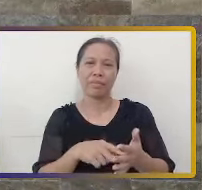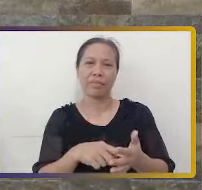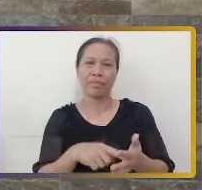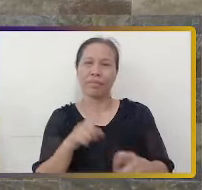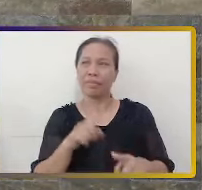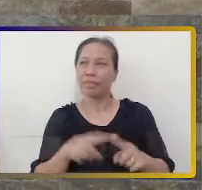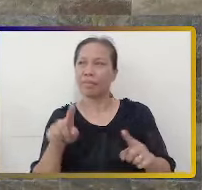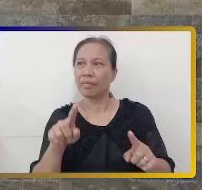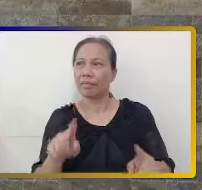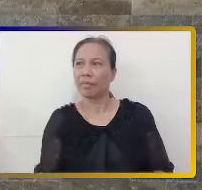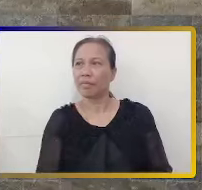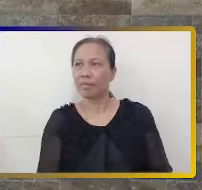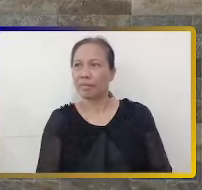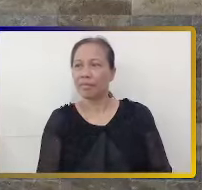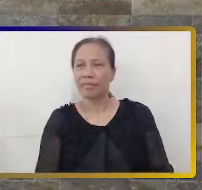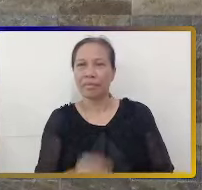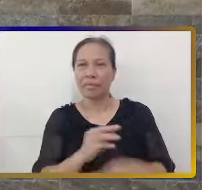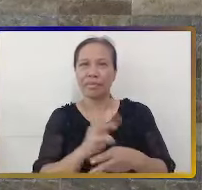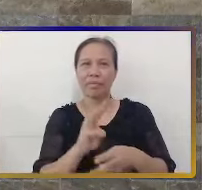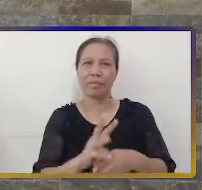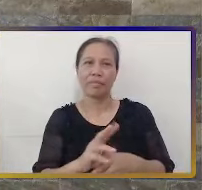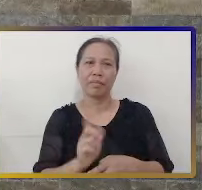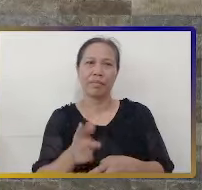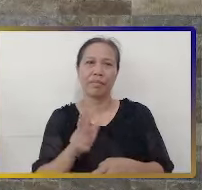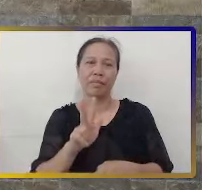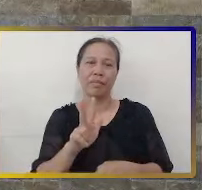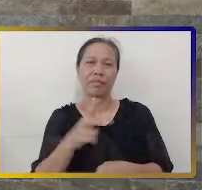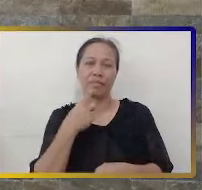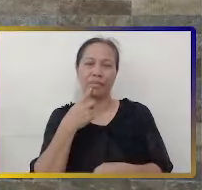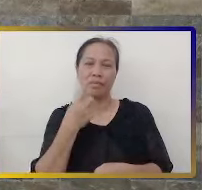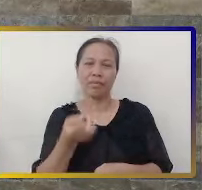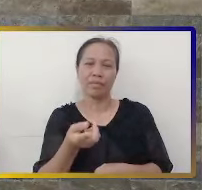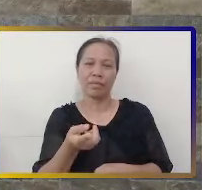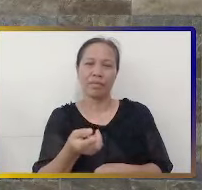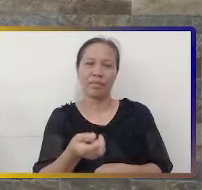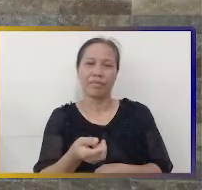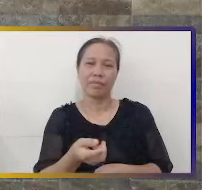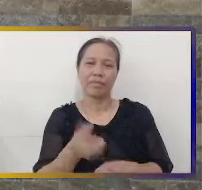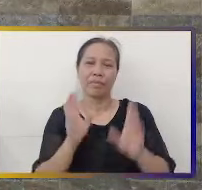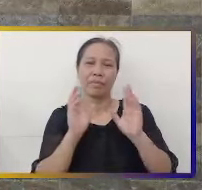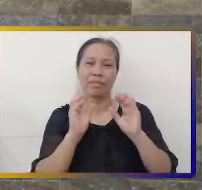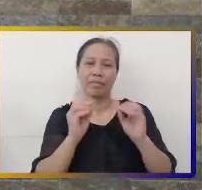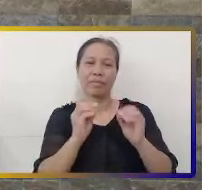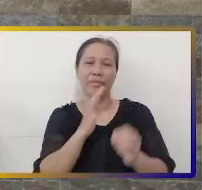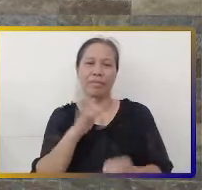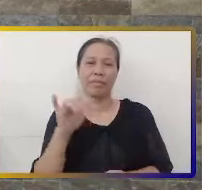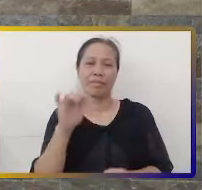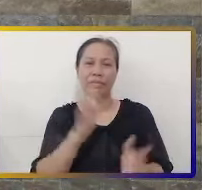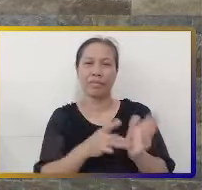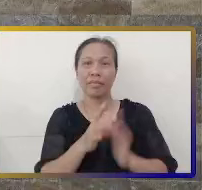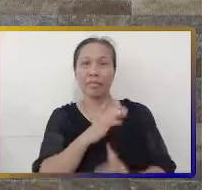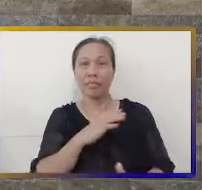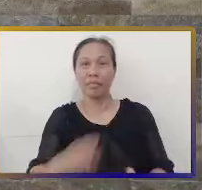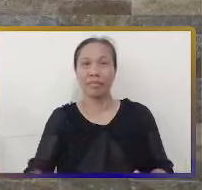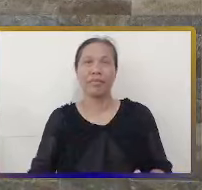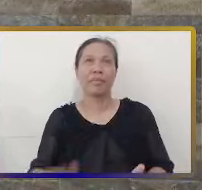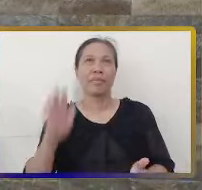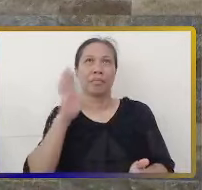see in Matthew chapter 23 sasabihin nila sa pag tinuro ng panginoon eh kasi by that